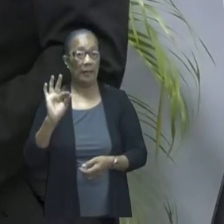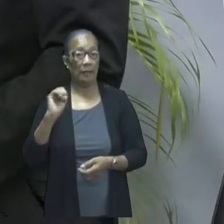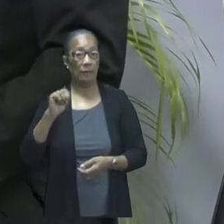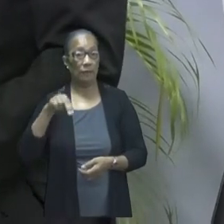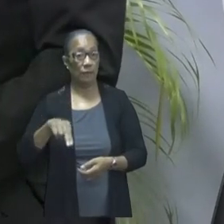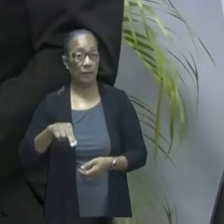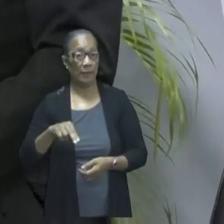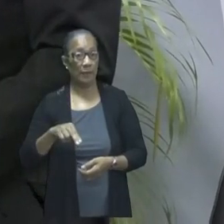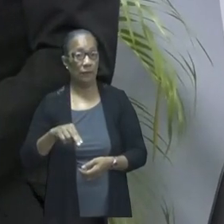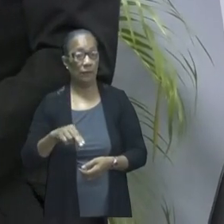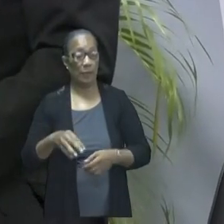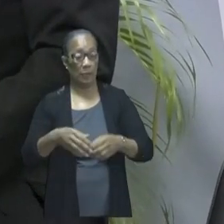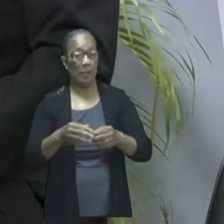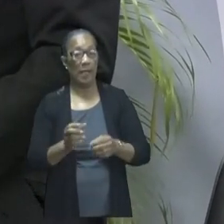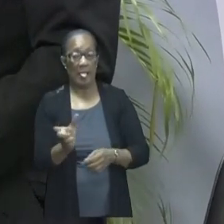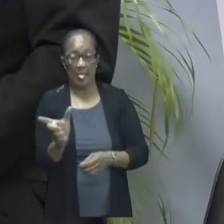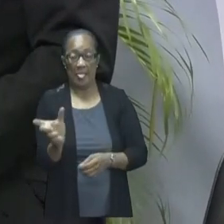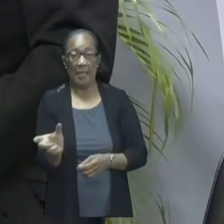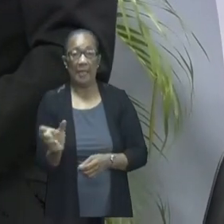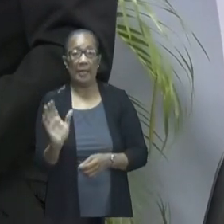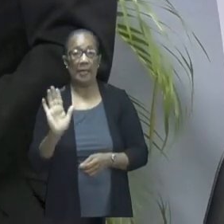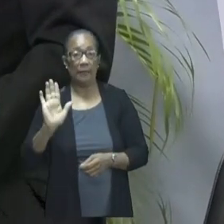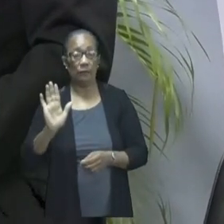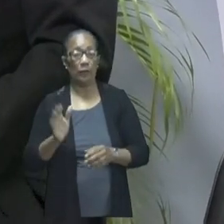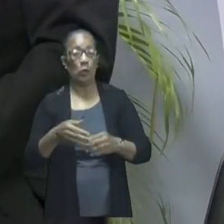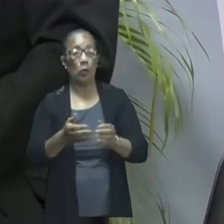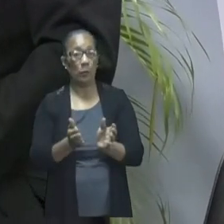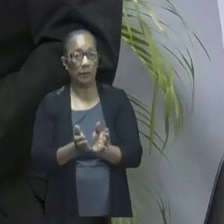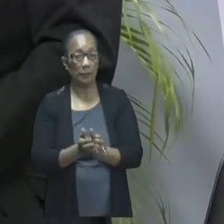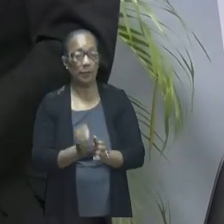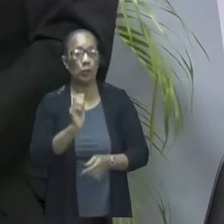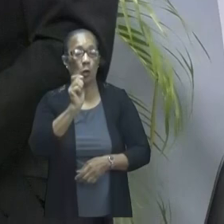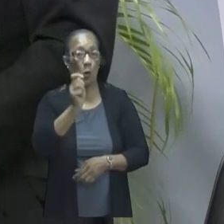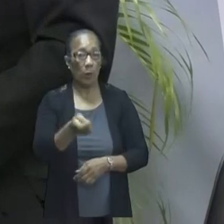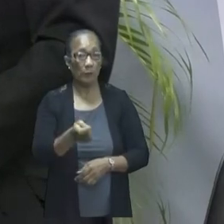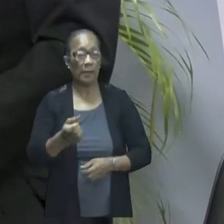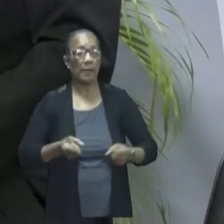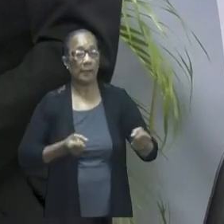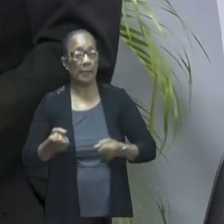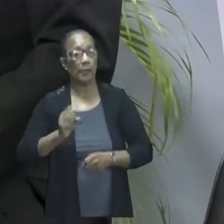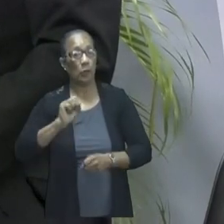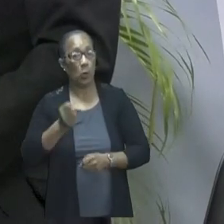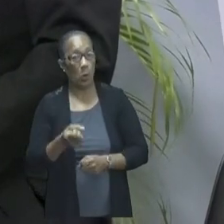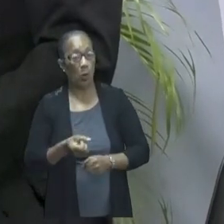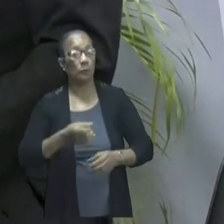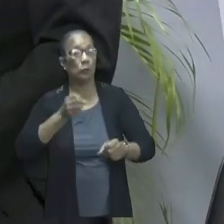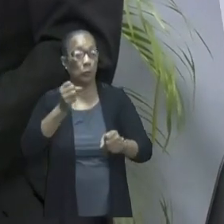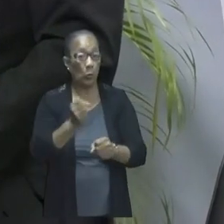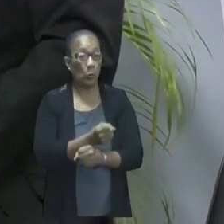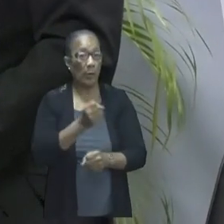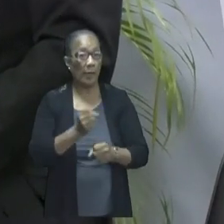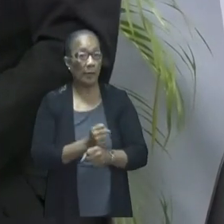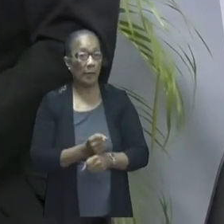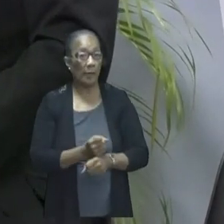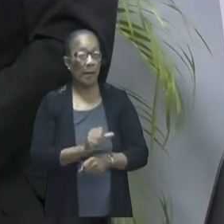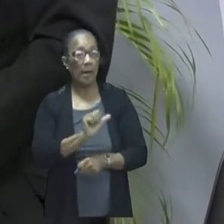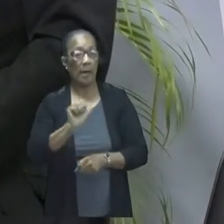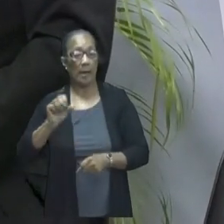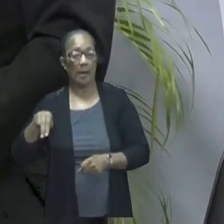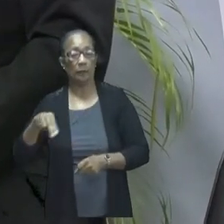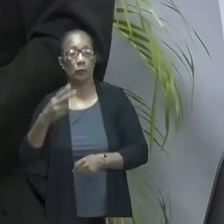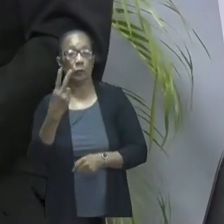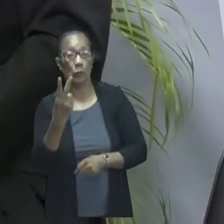de commissie die de opdracht kun je wat van de regering om te werken aan het twee jaar